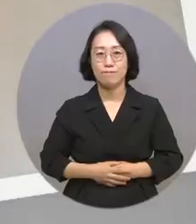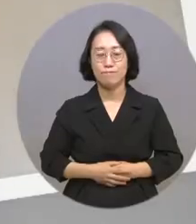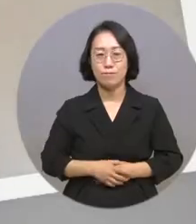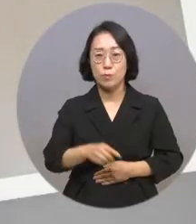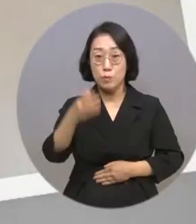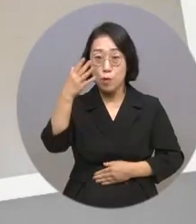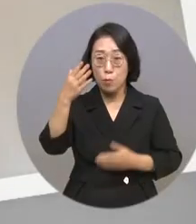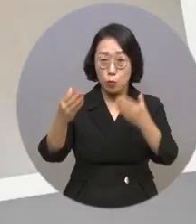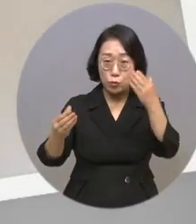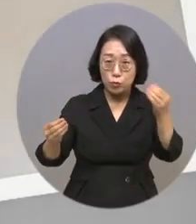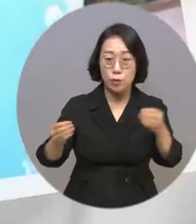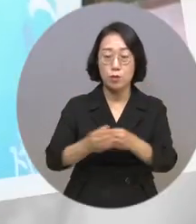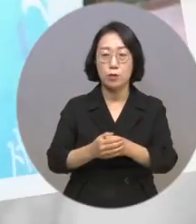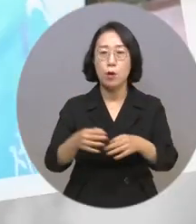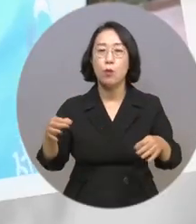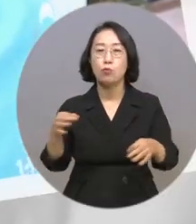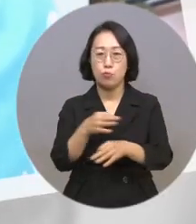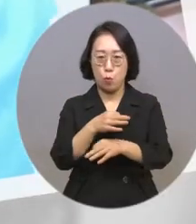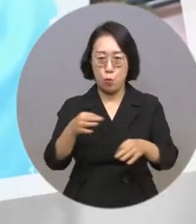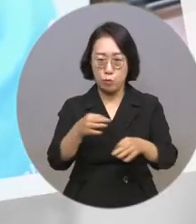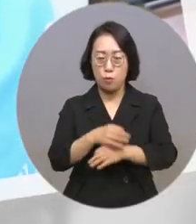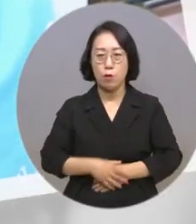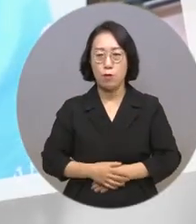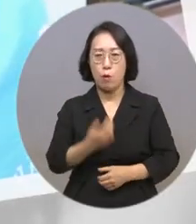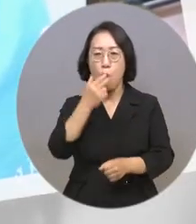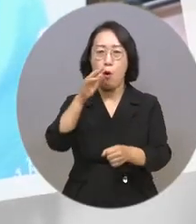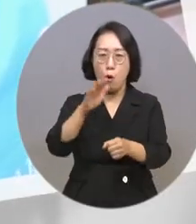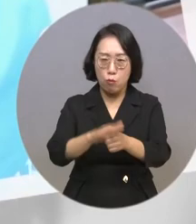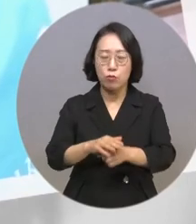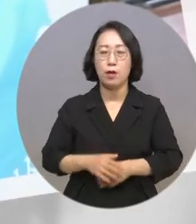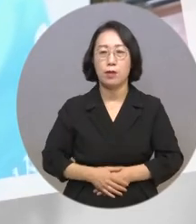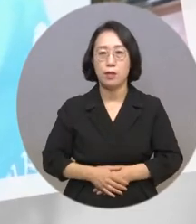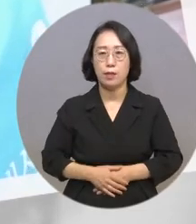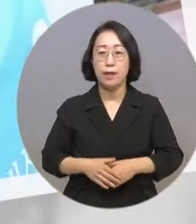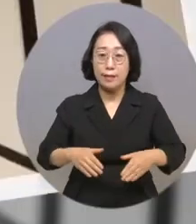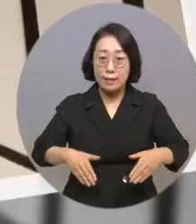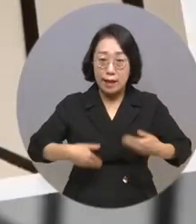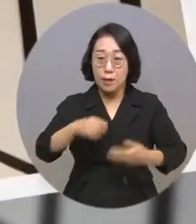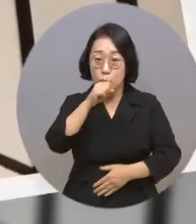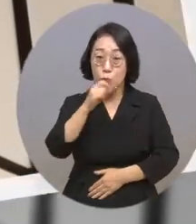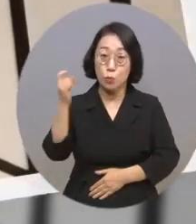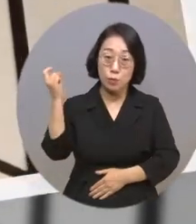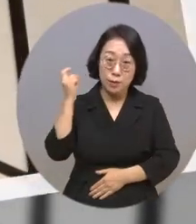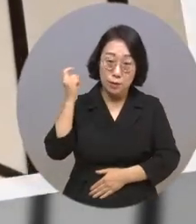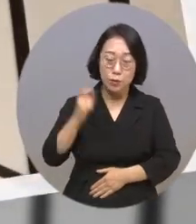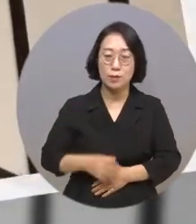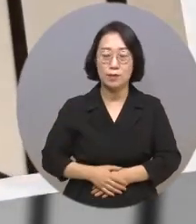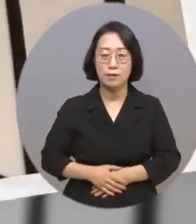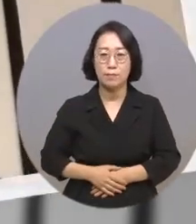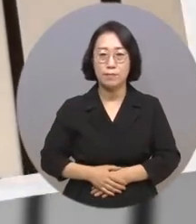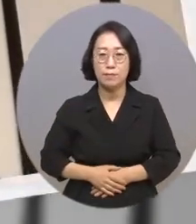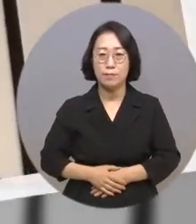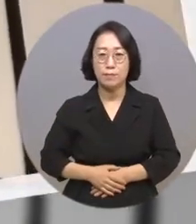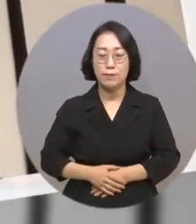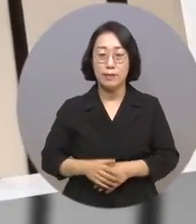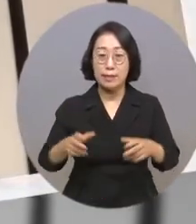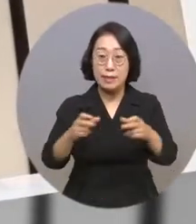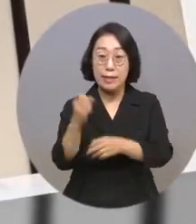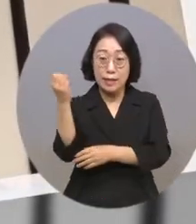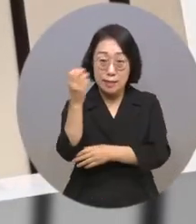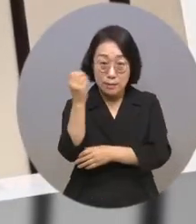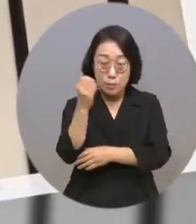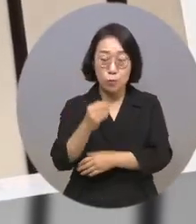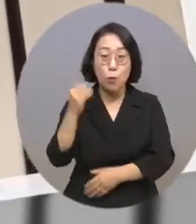우리 주변에서 일어나는 불공정한 사례부터 억울한 사연, 따뜻한 미담까지 장애인신문과 웰페어